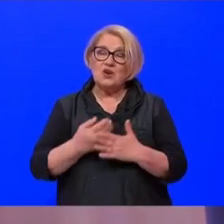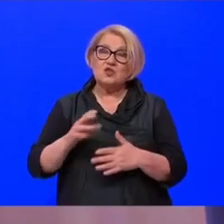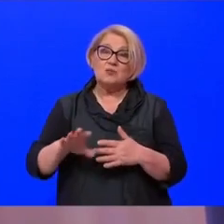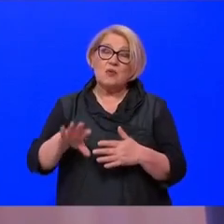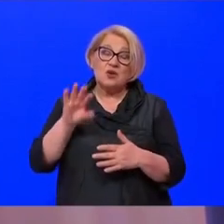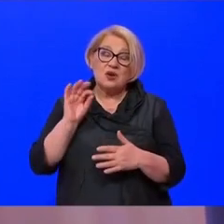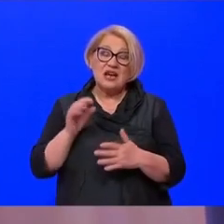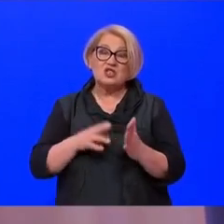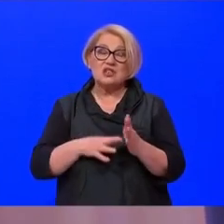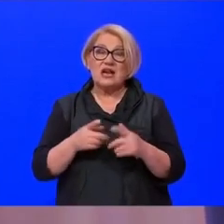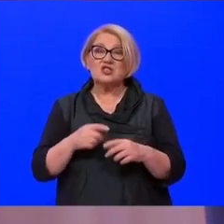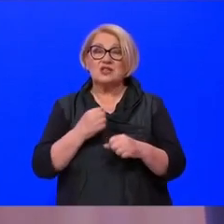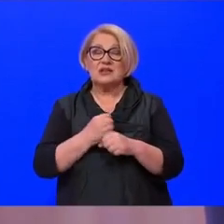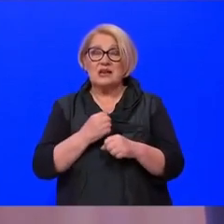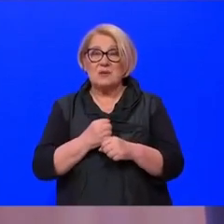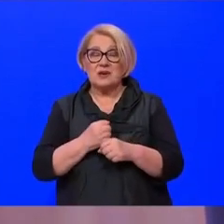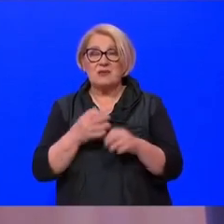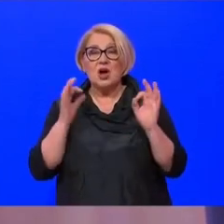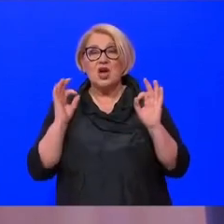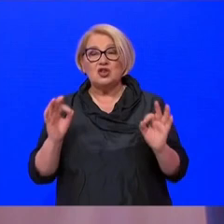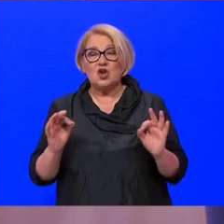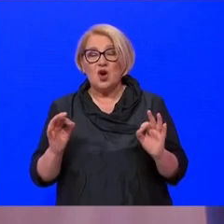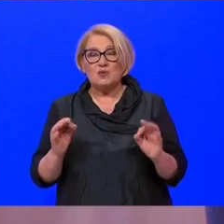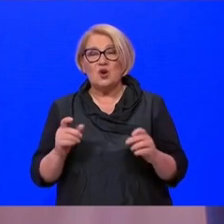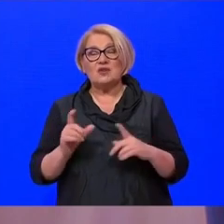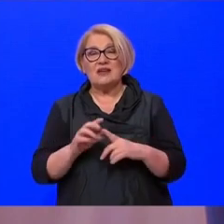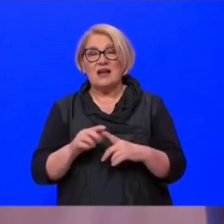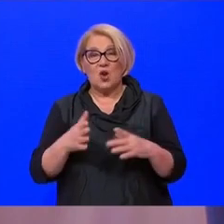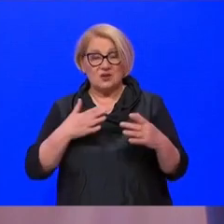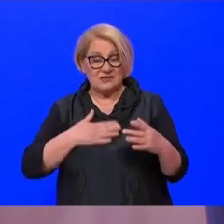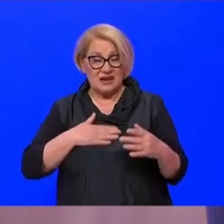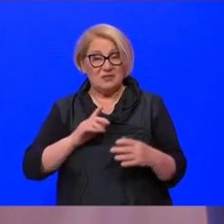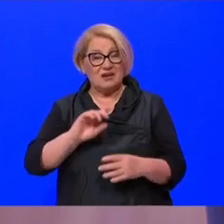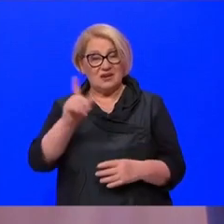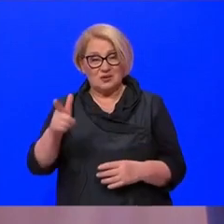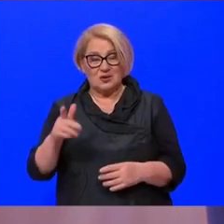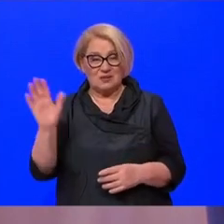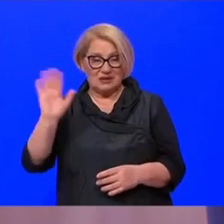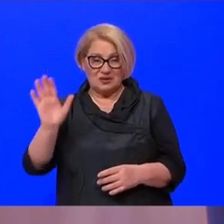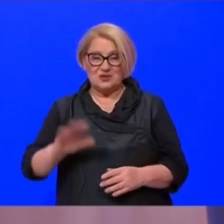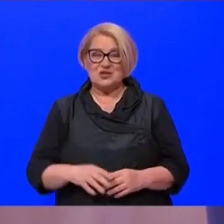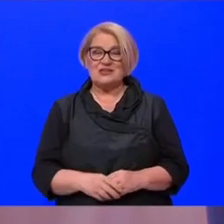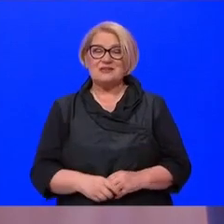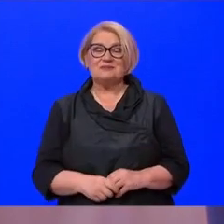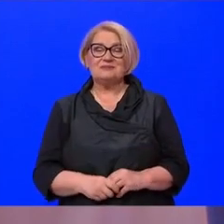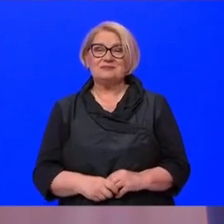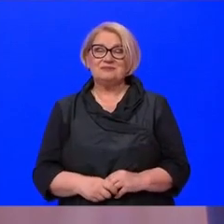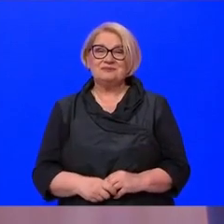činimo dobro djelo i sebi i drugima. Svako vam dobro i poštovanje, poštovani gledatelji.